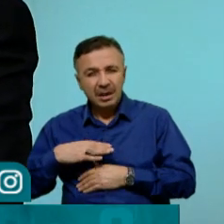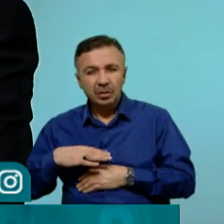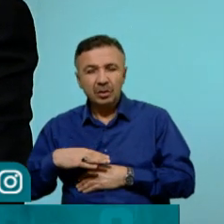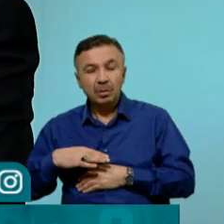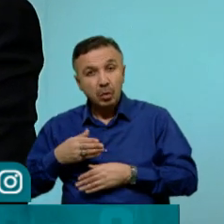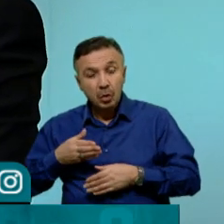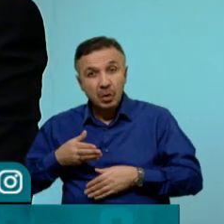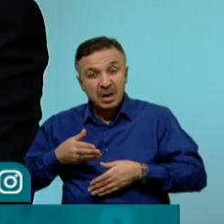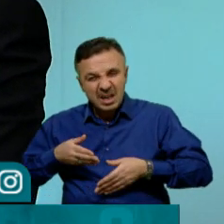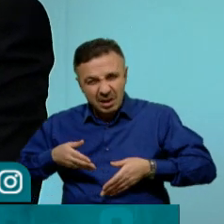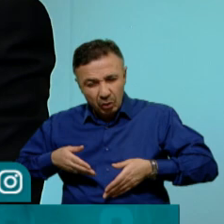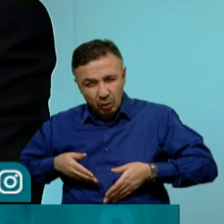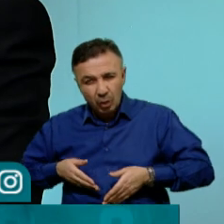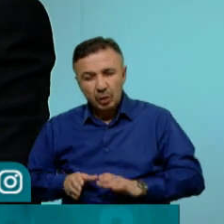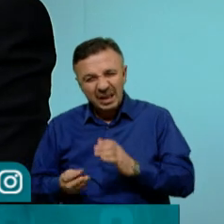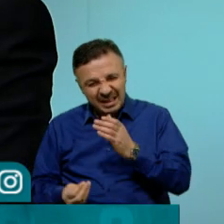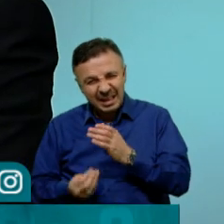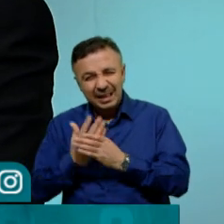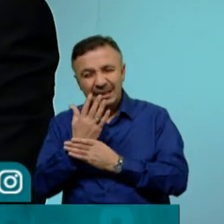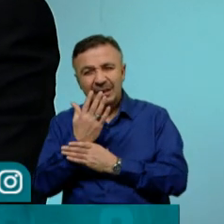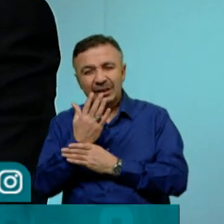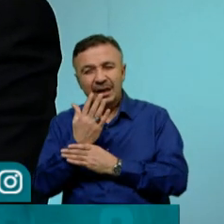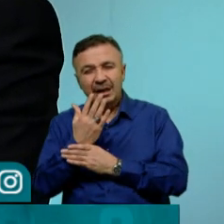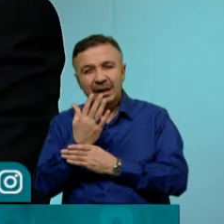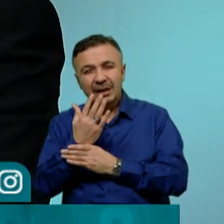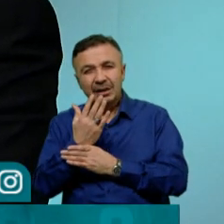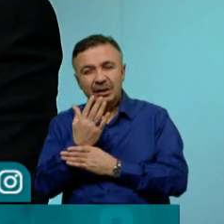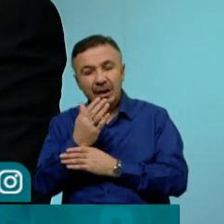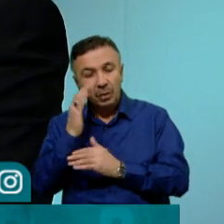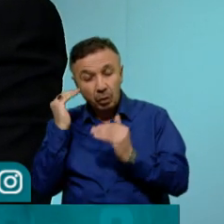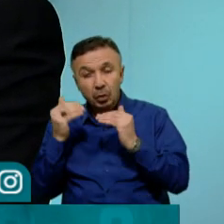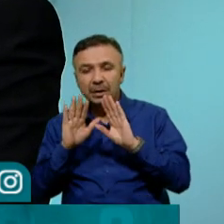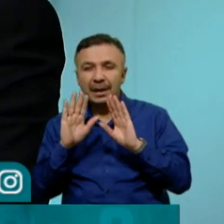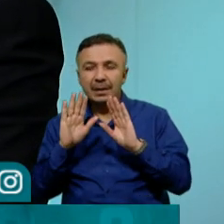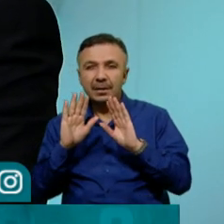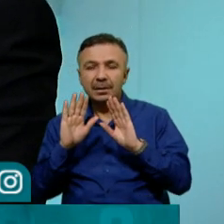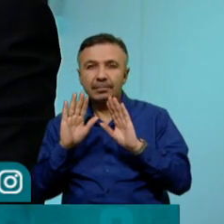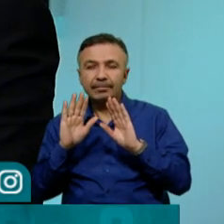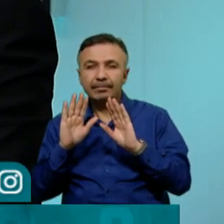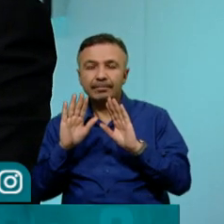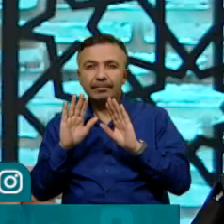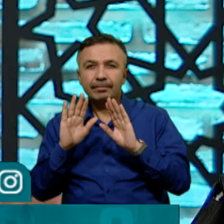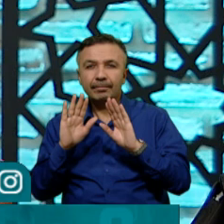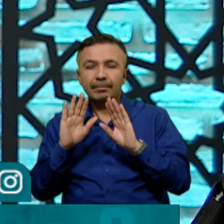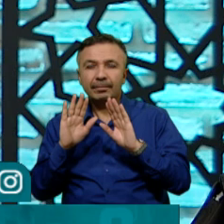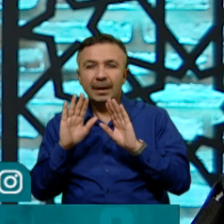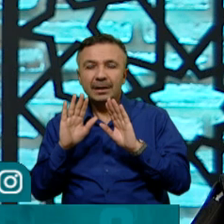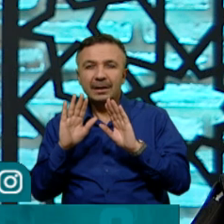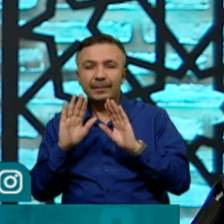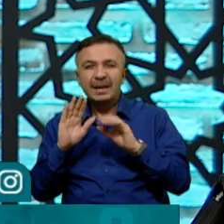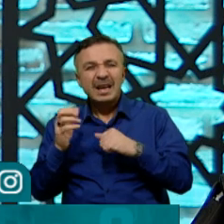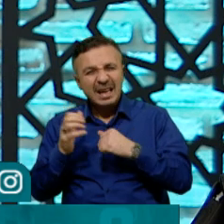müdahale dir Onun için botoks yapmakta yaptırmakta caiz değildir hedaviye haricinde